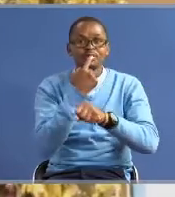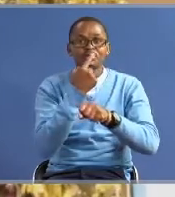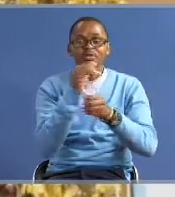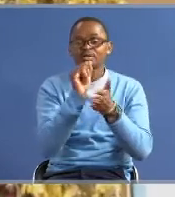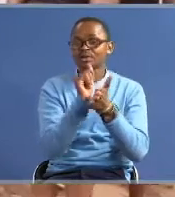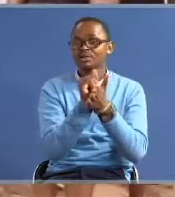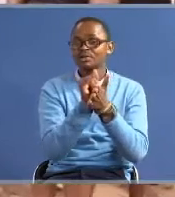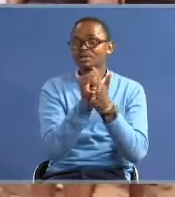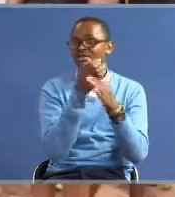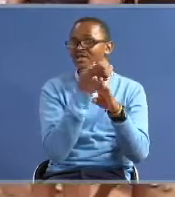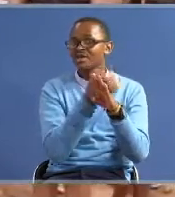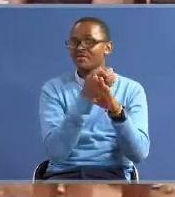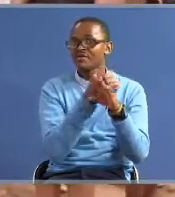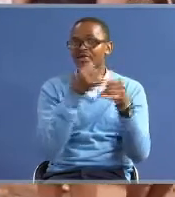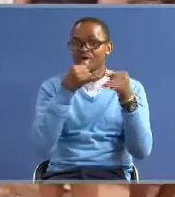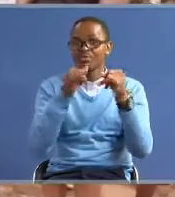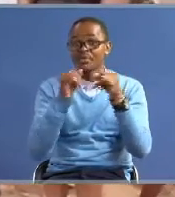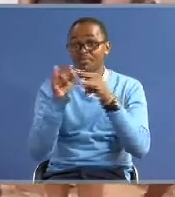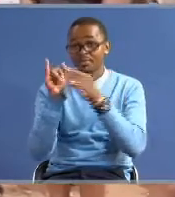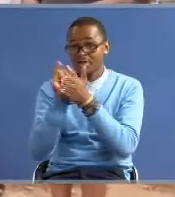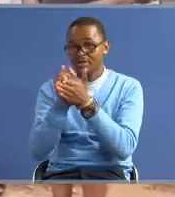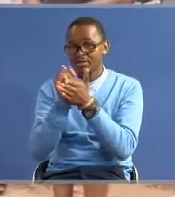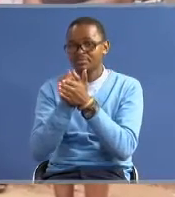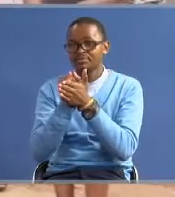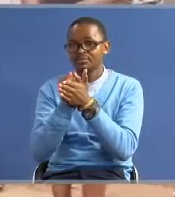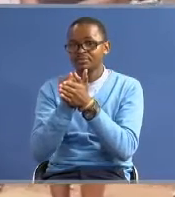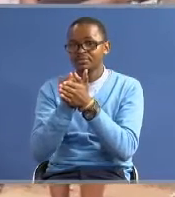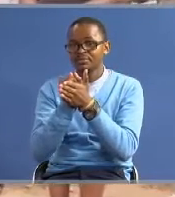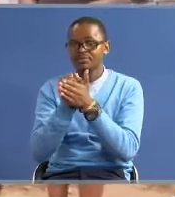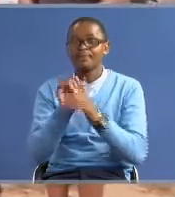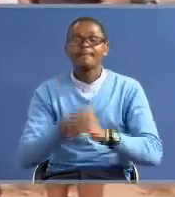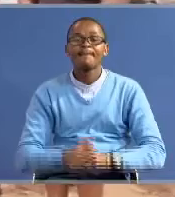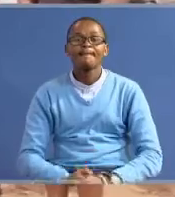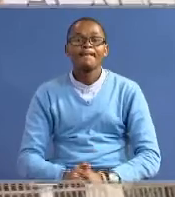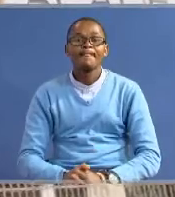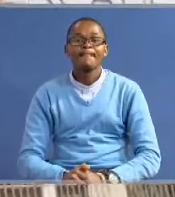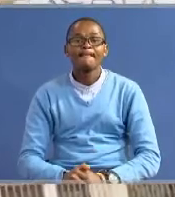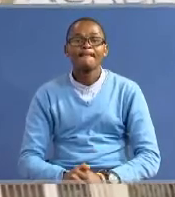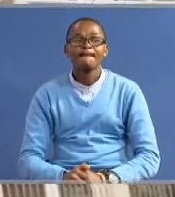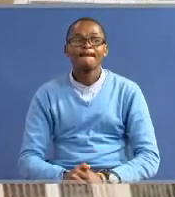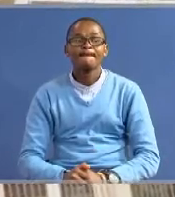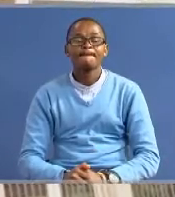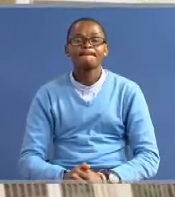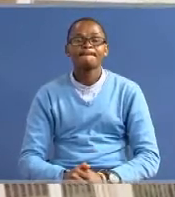kwamba itakuwa vigumu kutekeleza pendekezo hili. Jamu Kiboy, KUTV.